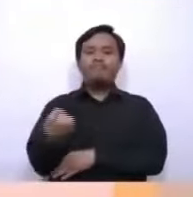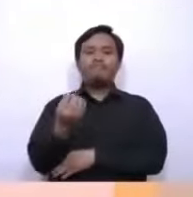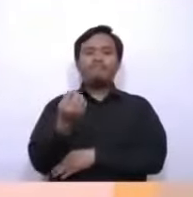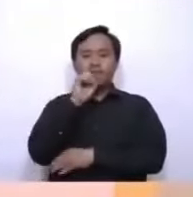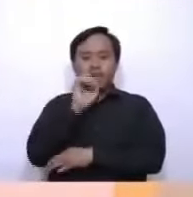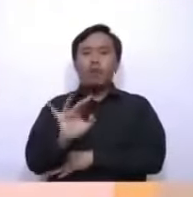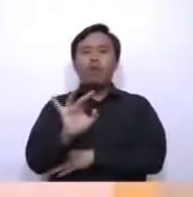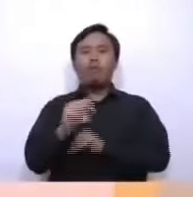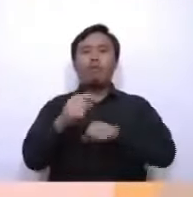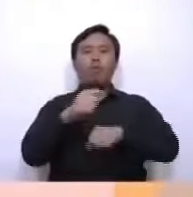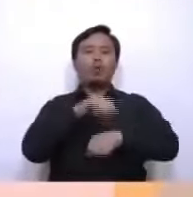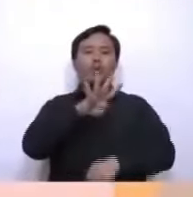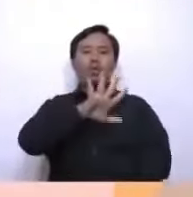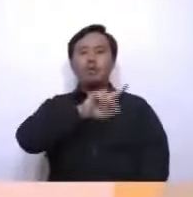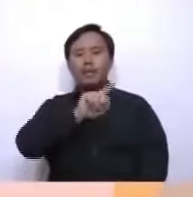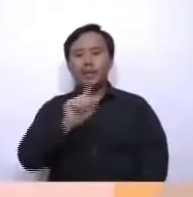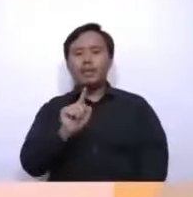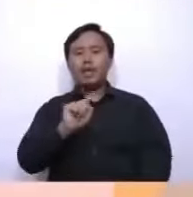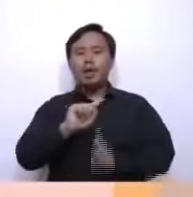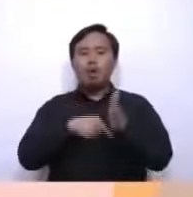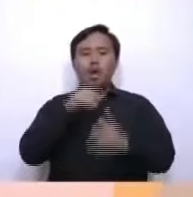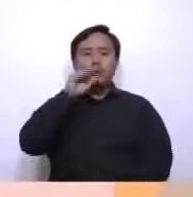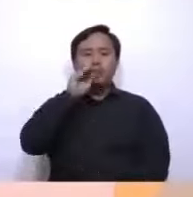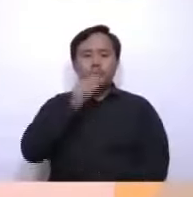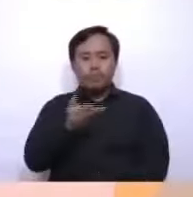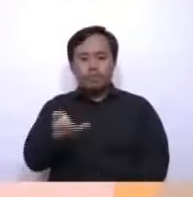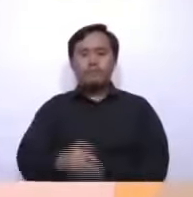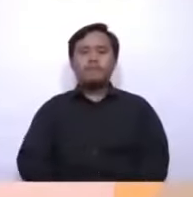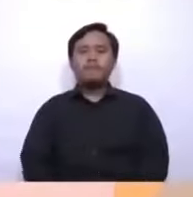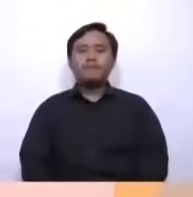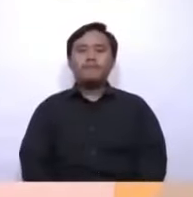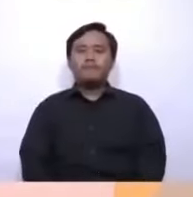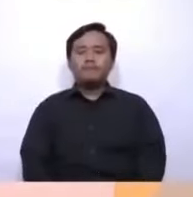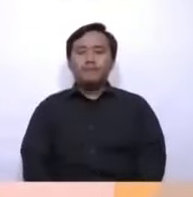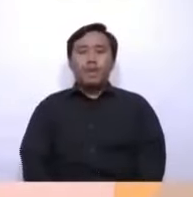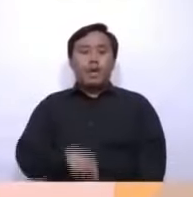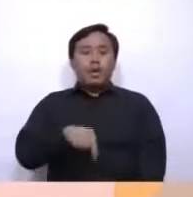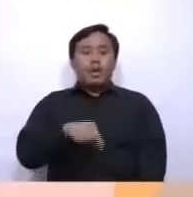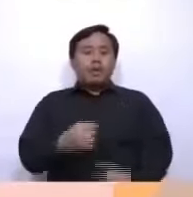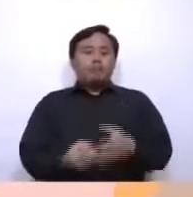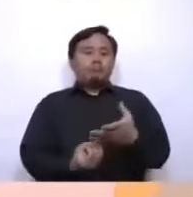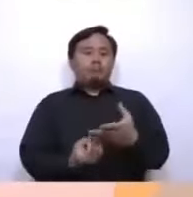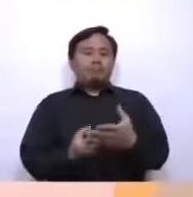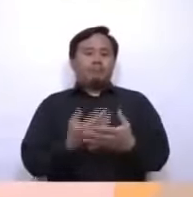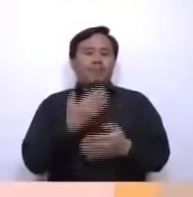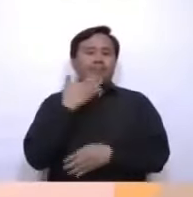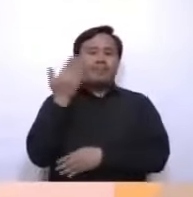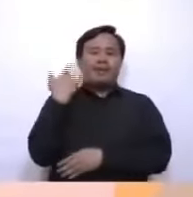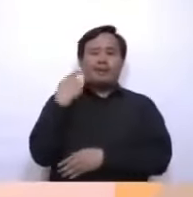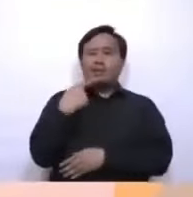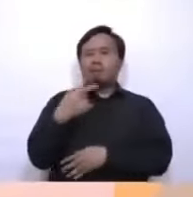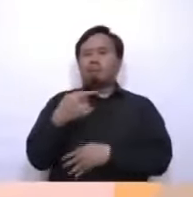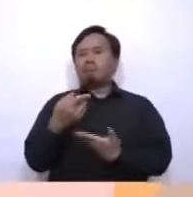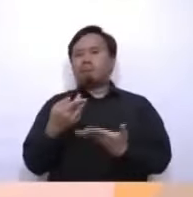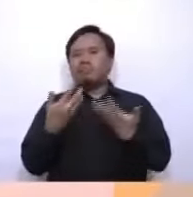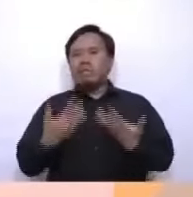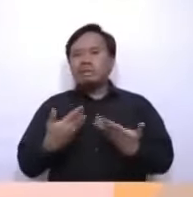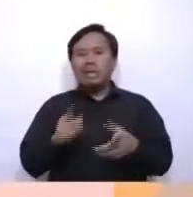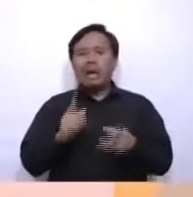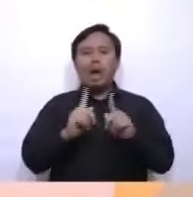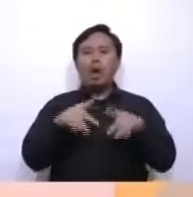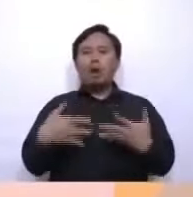waktu 45 detik dimulai sejak berbicara. Seluruh pengembangan diri tidak akan berarti manakala produktivitas publik